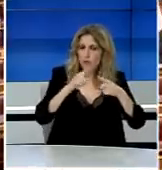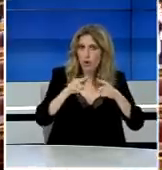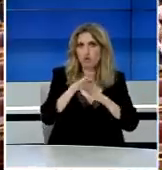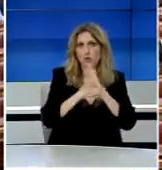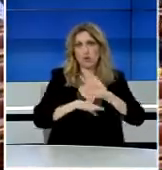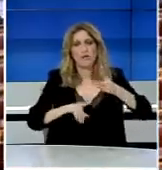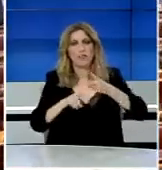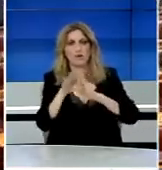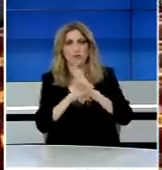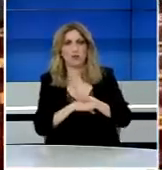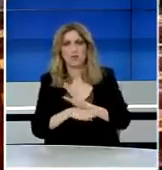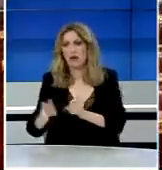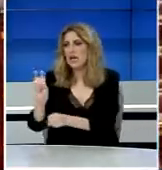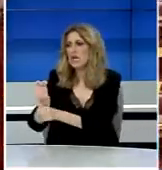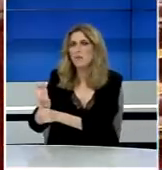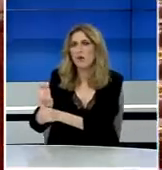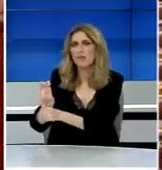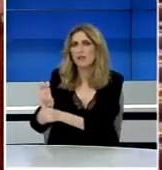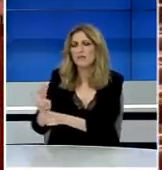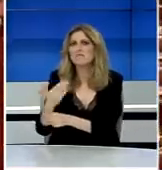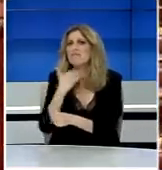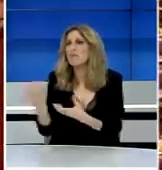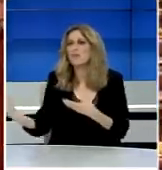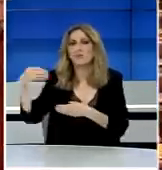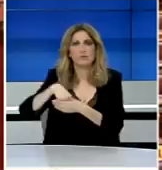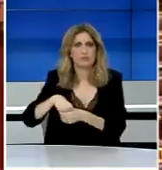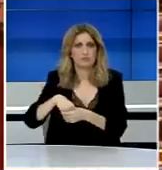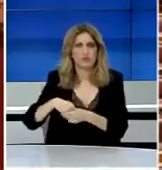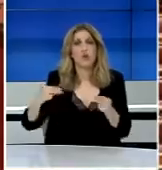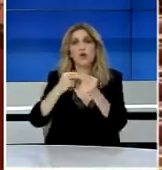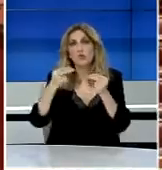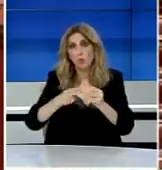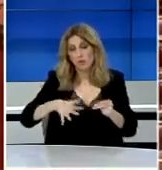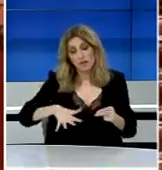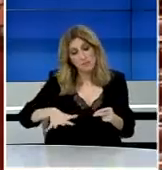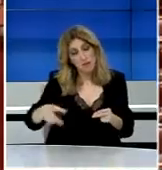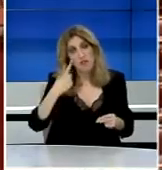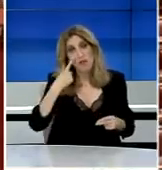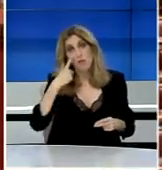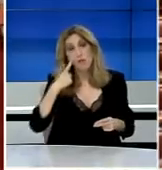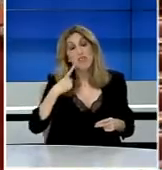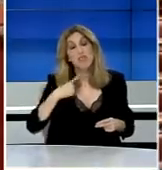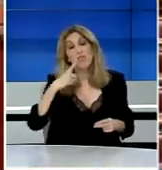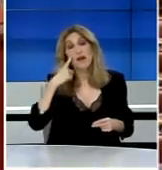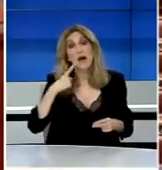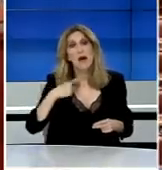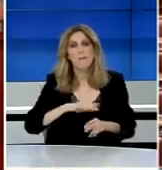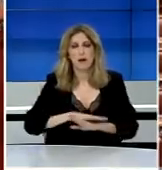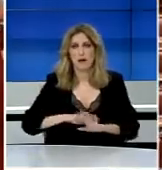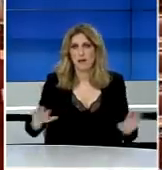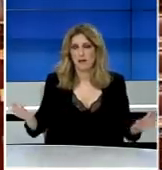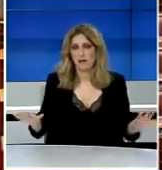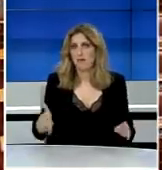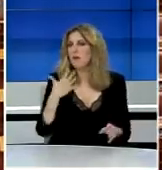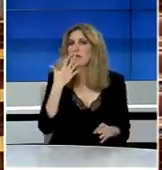να δούμε το επόμενο διάστημα δράματα στο χώρο αυτό. Και γιατί συμβαίνει αυτό? Διότι η συντριπτική